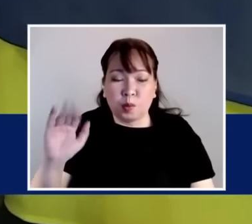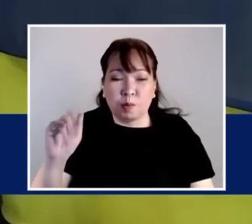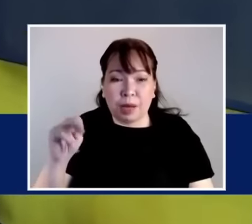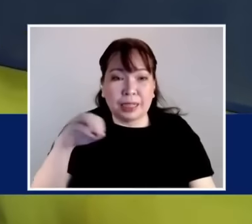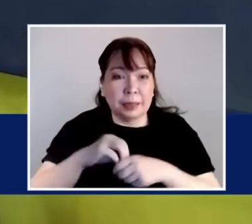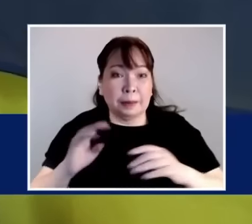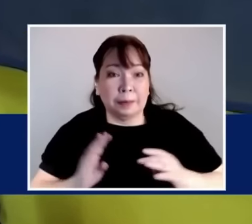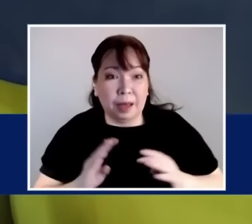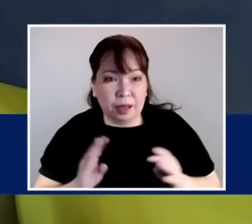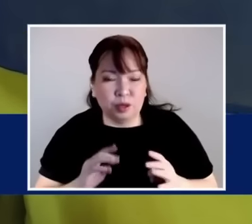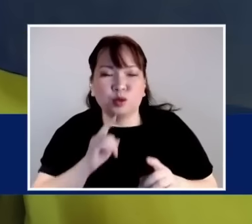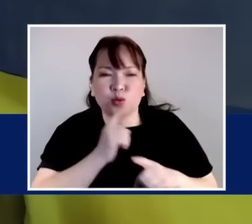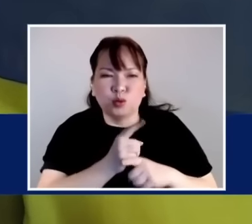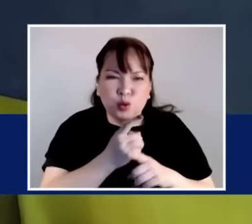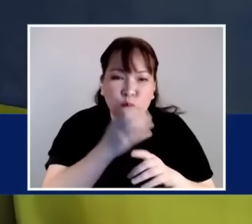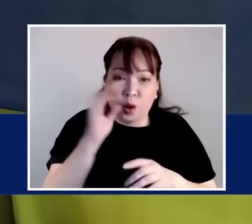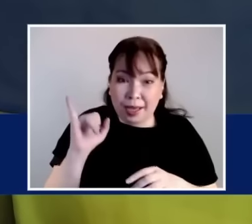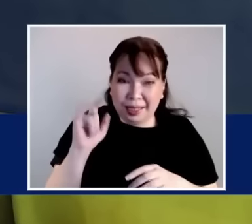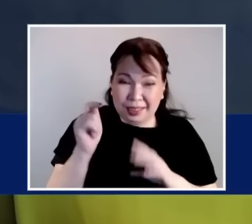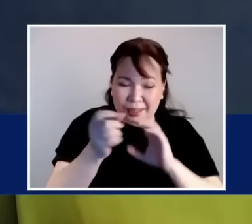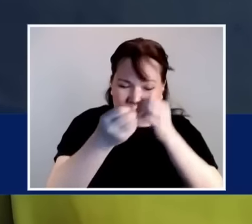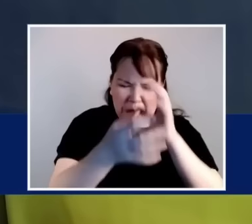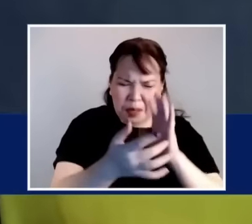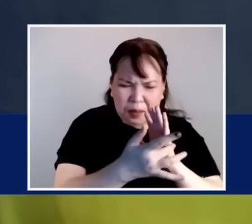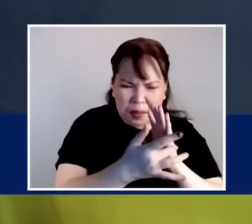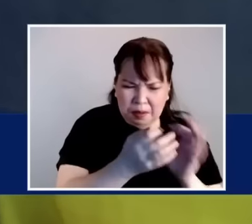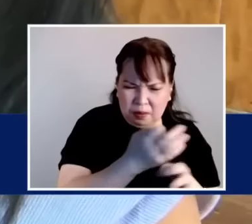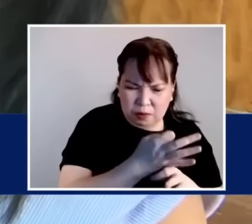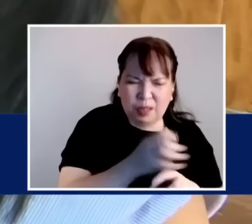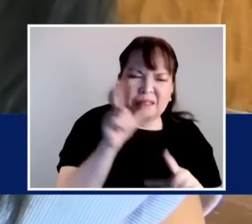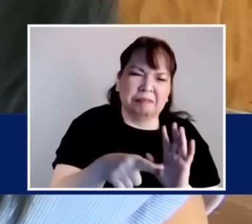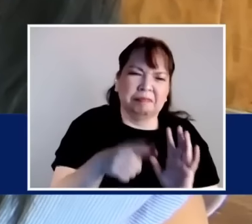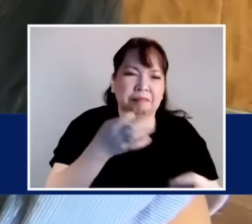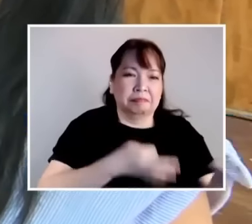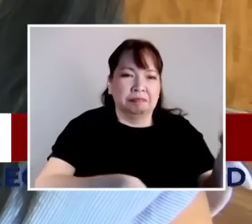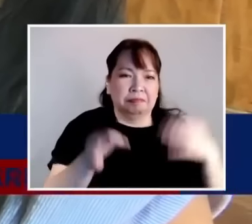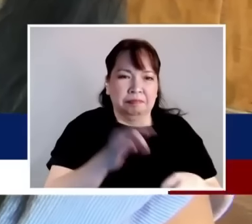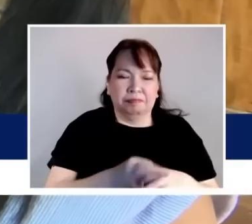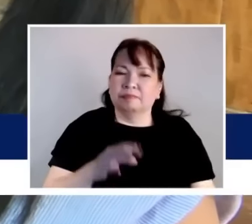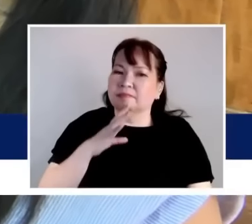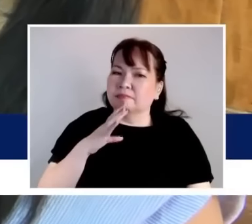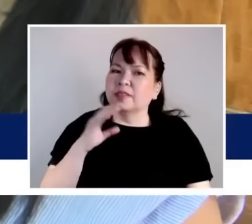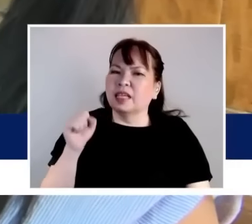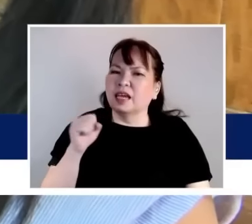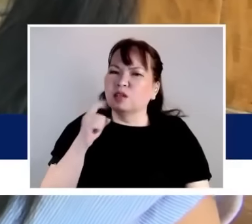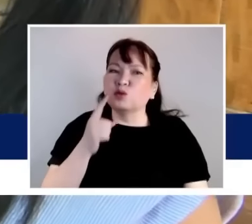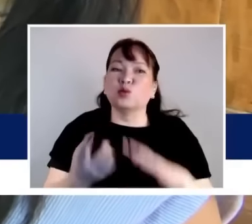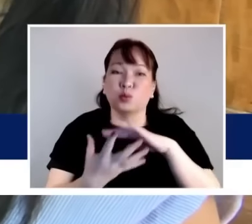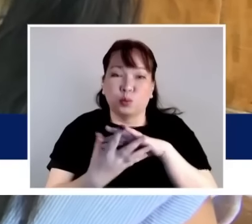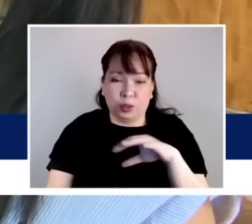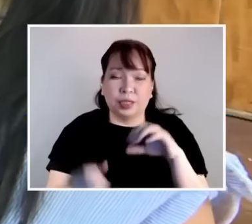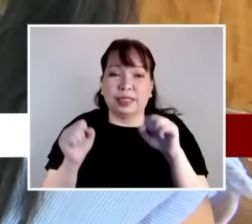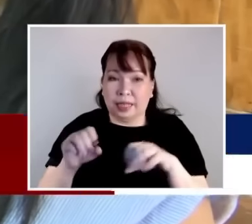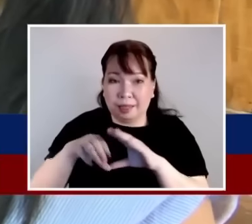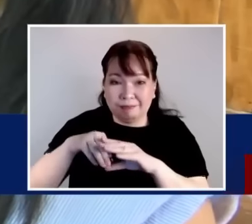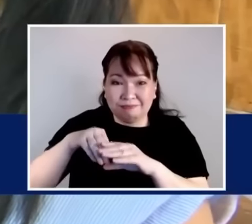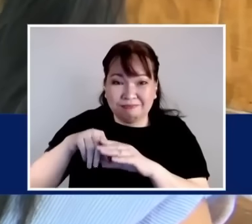itong ayusin ng IT pero kalaunay pinalitan din. Okay naman po siya na nag-print yung mga ano. And